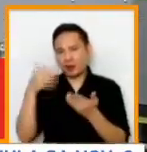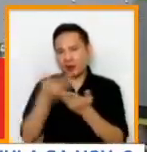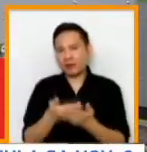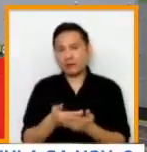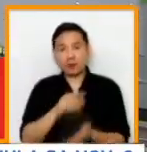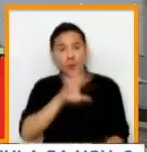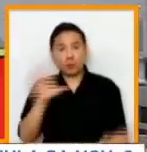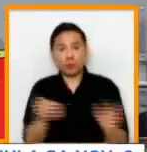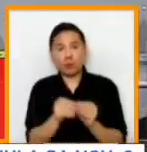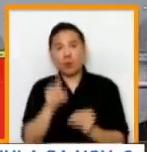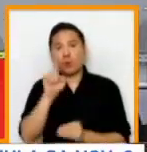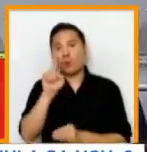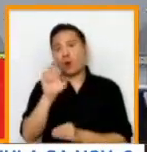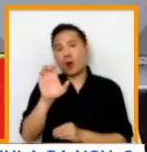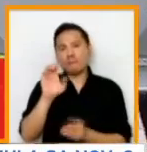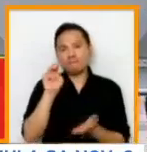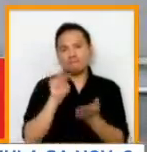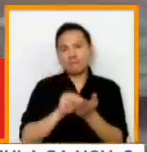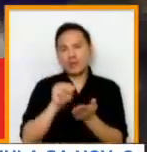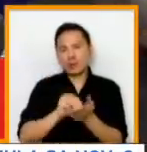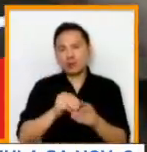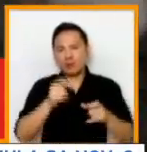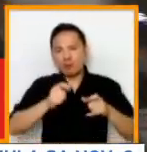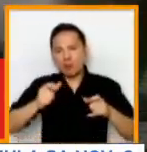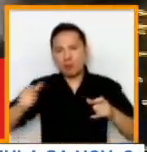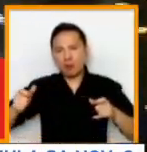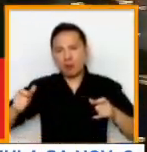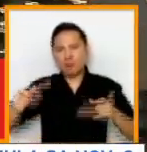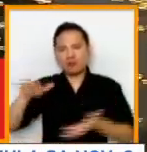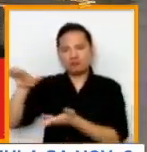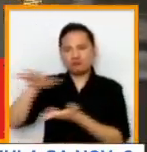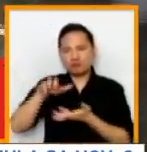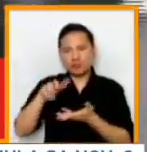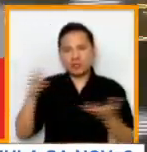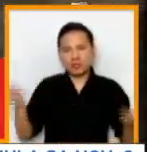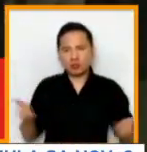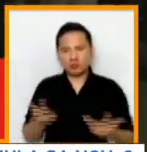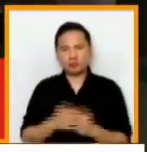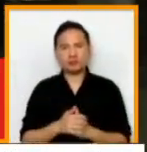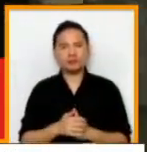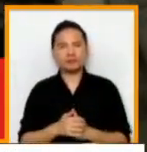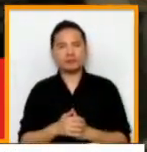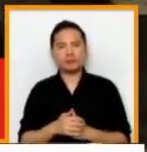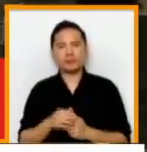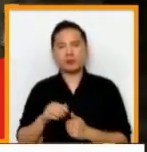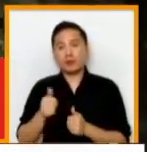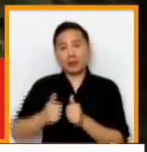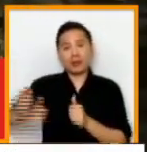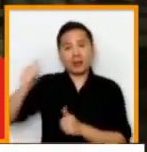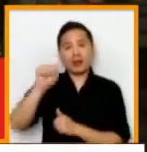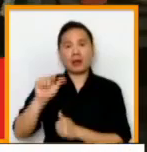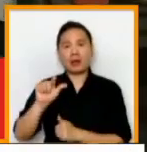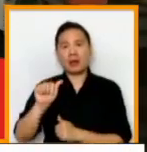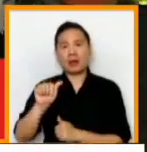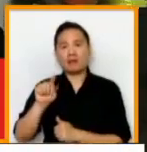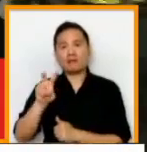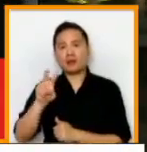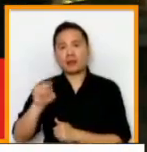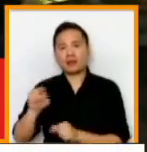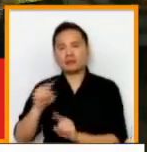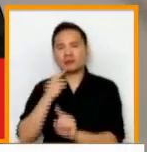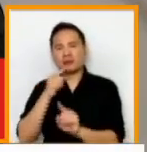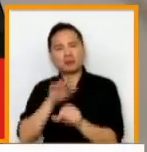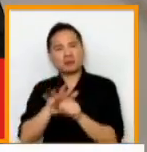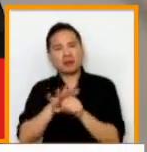million doses ang COVID vaccine ng pamahalaan. Ayon kay Vaccine Czar Secretary Galvez, sapat na ito para sa target na population